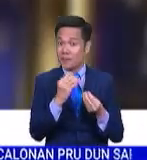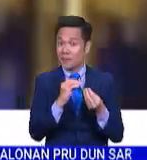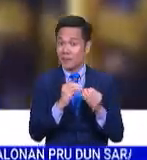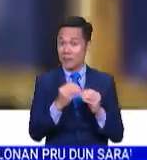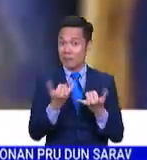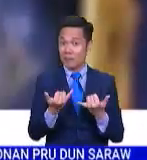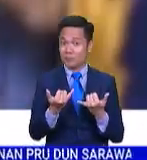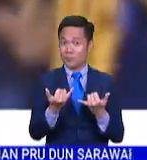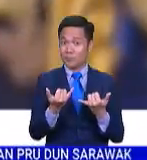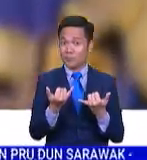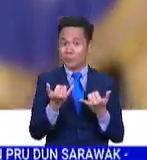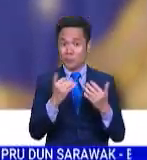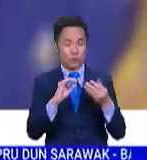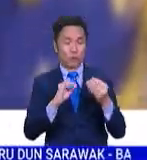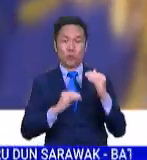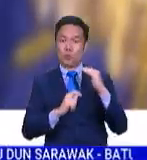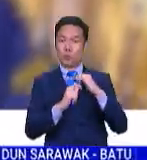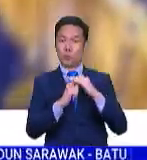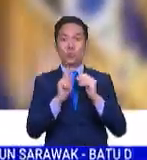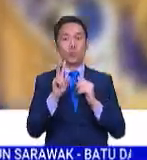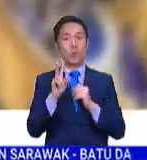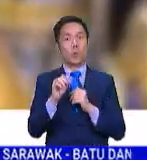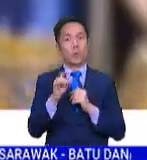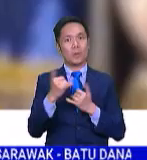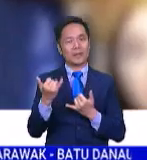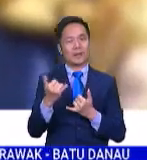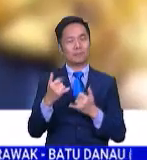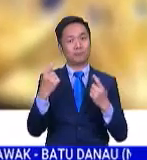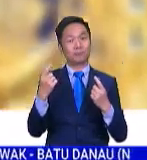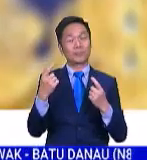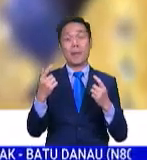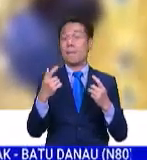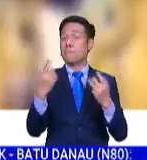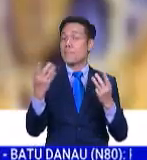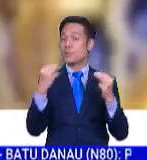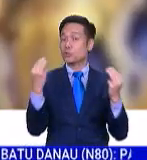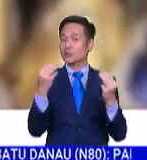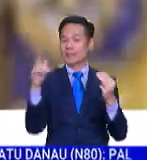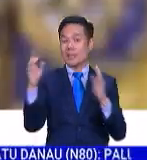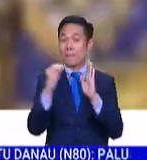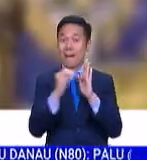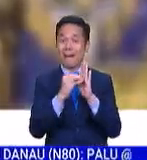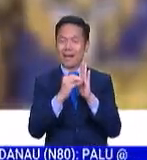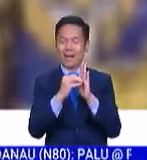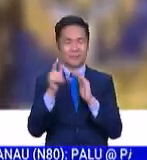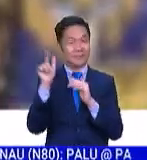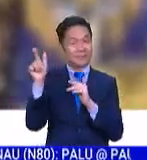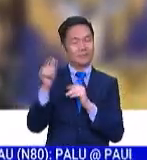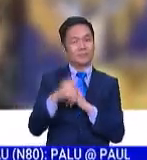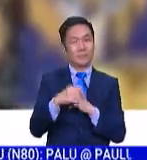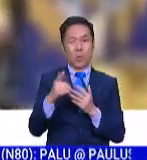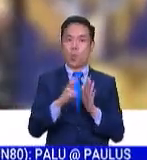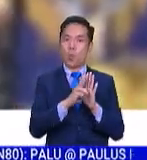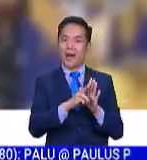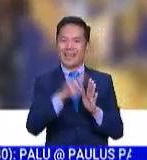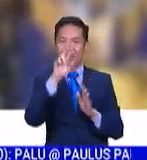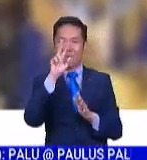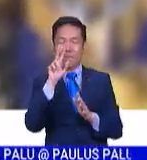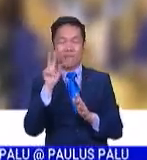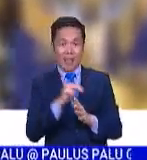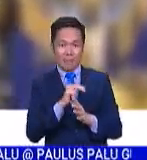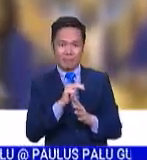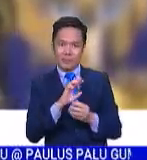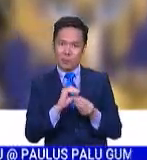di kedudukan top 20. Malam acara akhir yang berlangsung di Bangkok, Thailand itu, wakil Vietnam